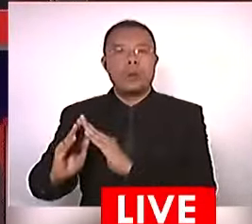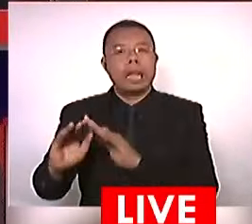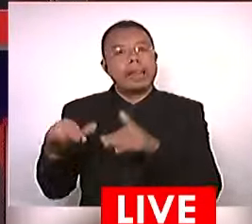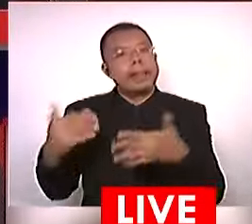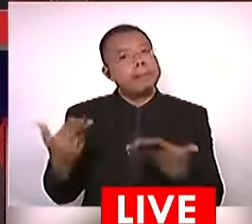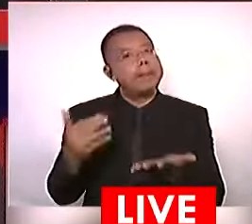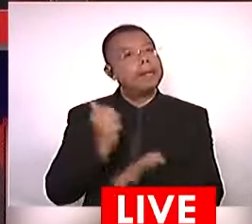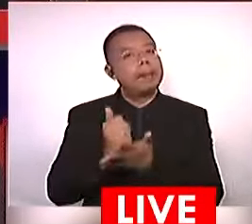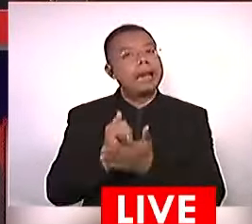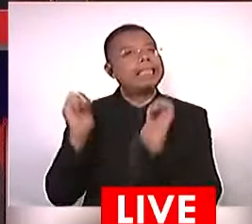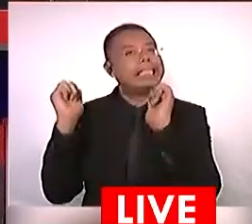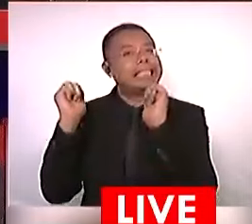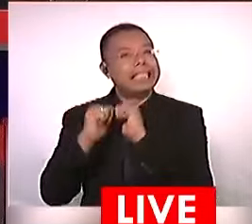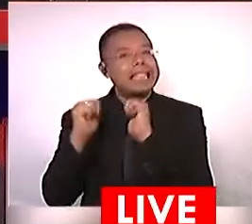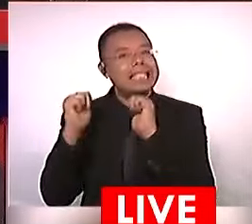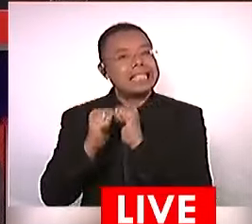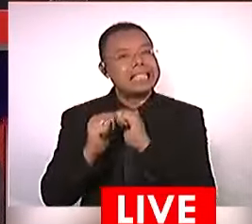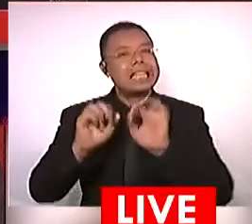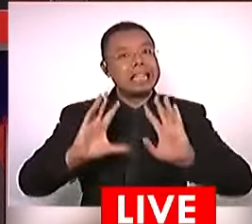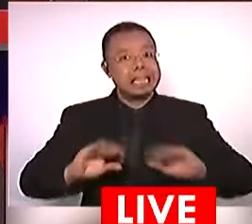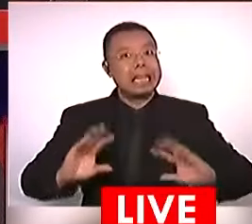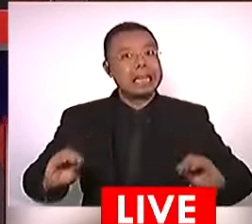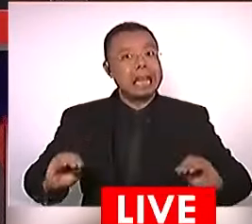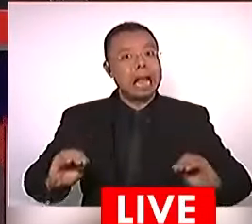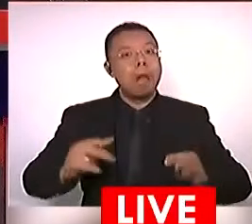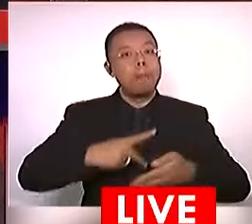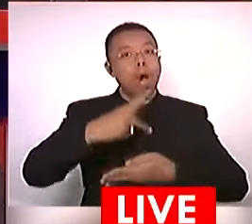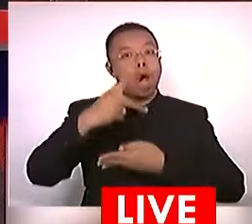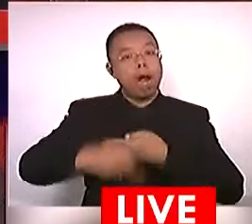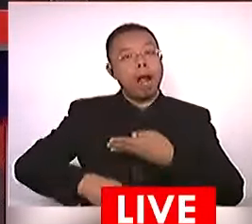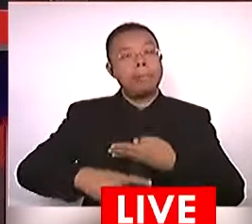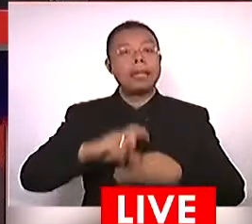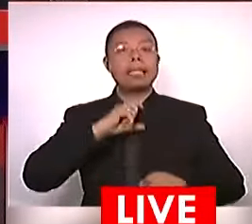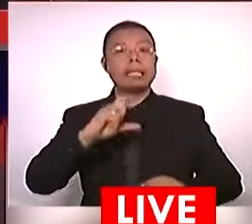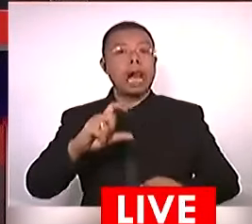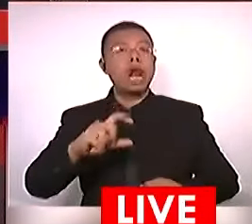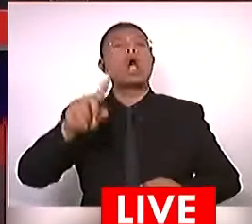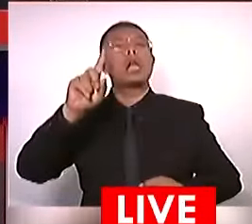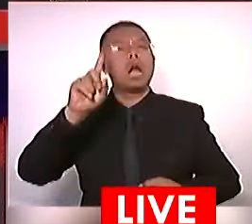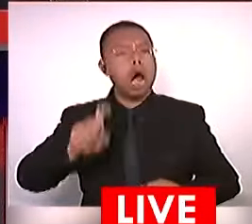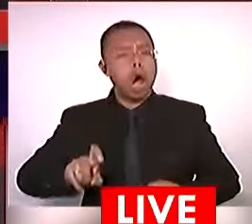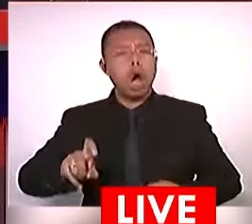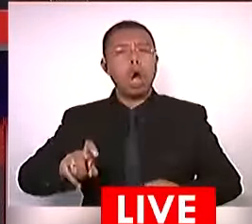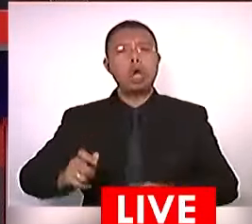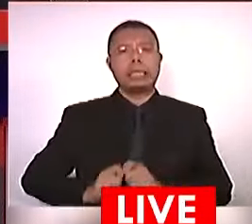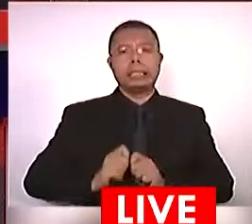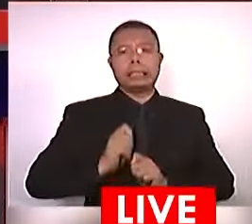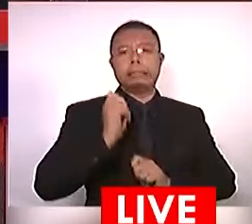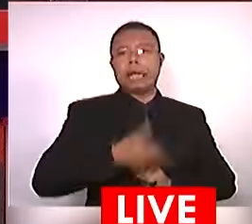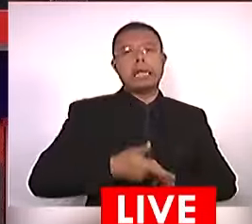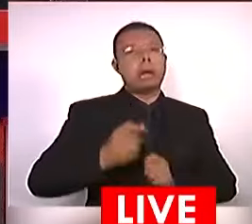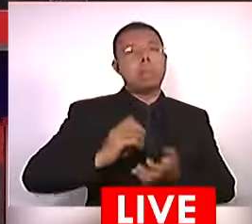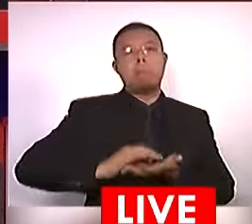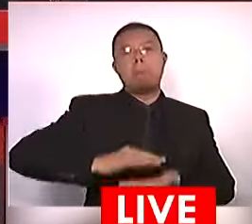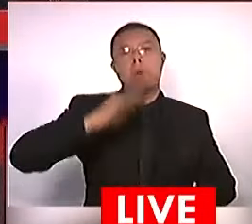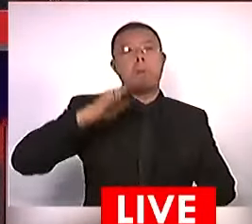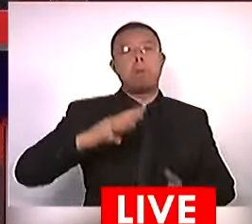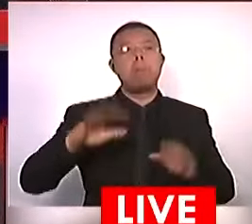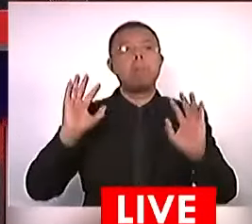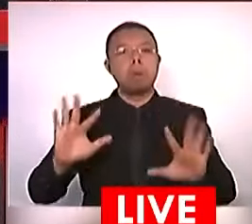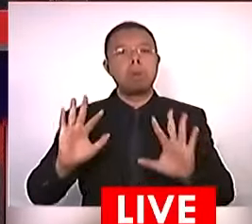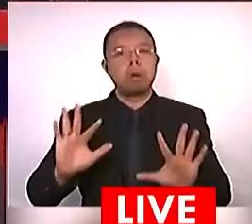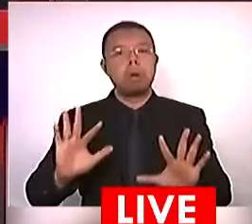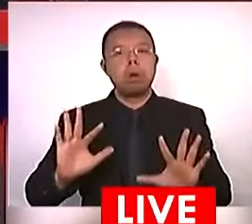padahal janji kerja program paslon memerlukan biaya tinggi